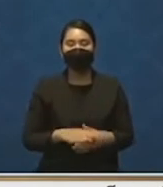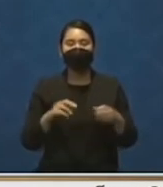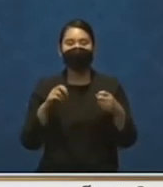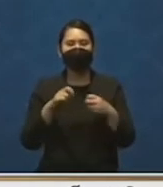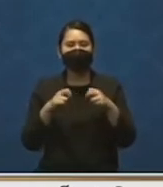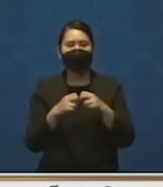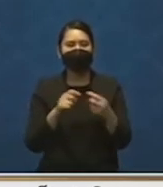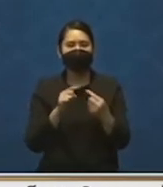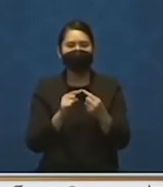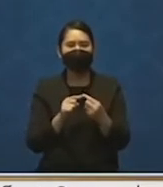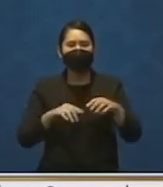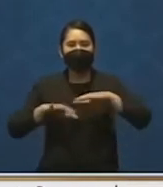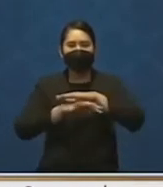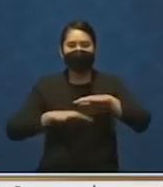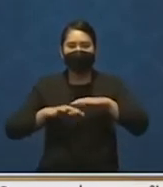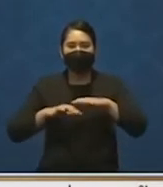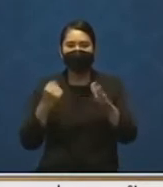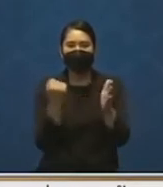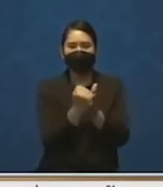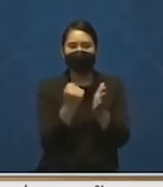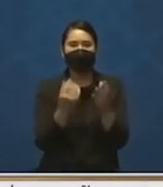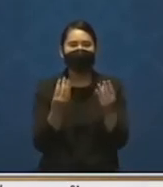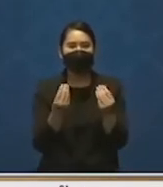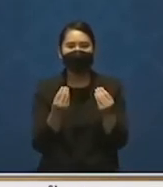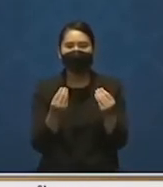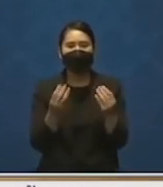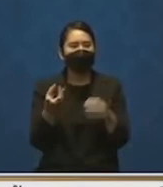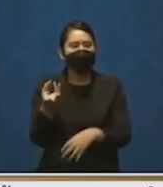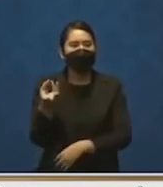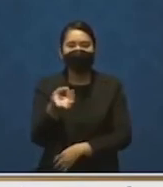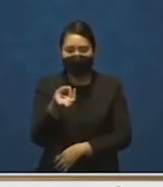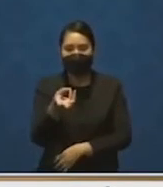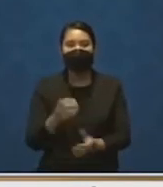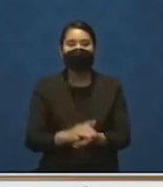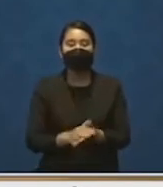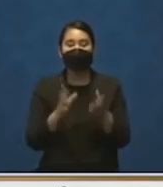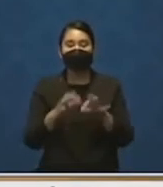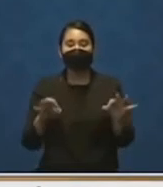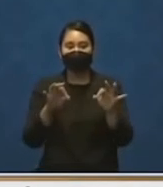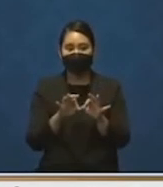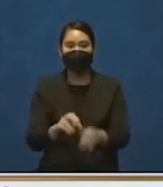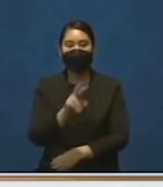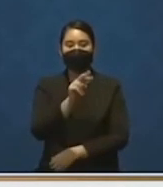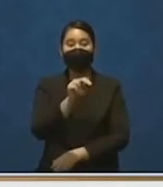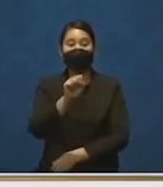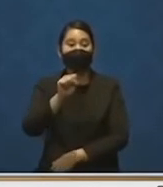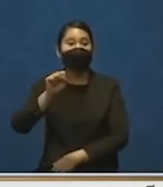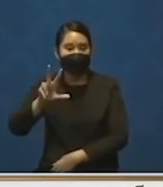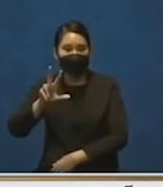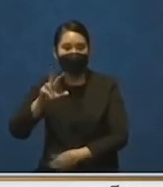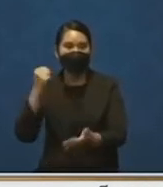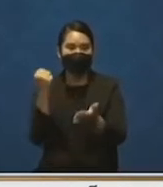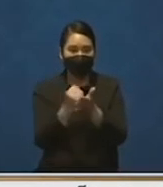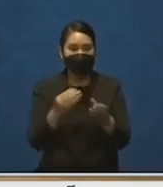มีเอกสารสิทธิ์น้อยที่สุดในจังหวัดสงขลาเพราะฉะนั้นนะครับต้องออกโฉนดนส.3เรื่องที่2นะครับรัฐ